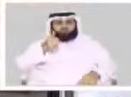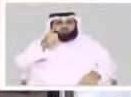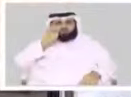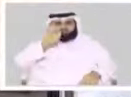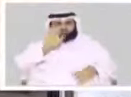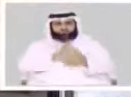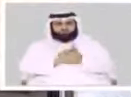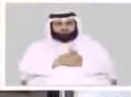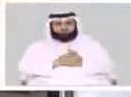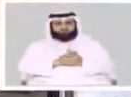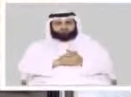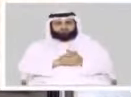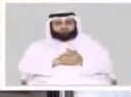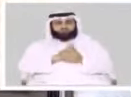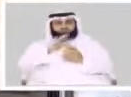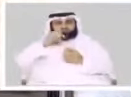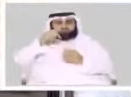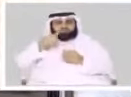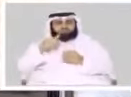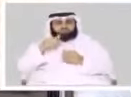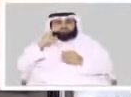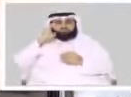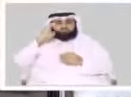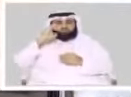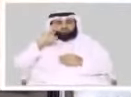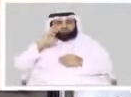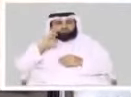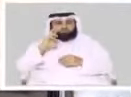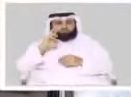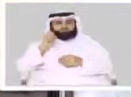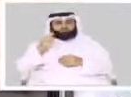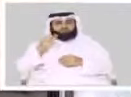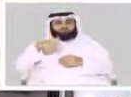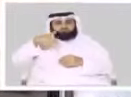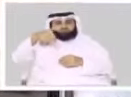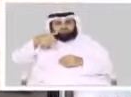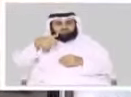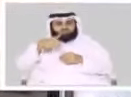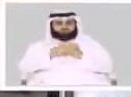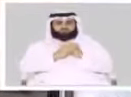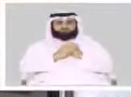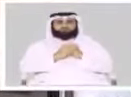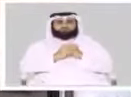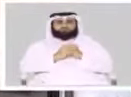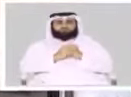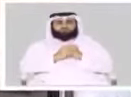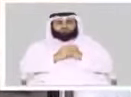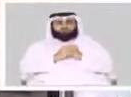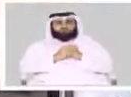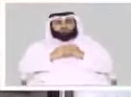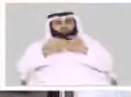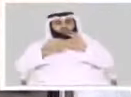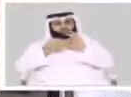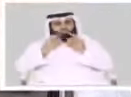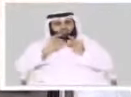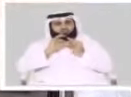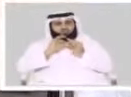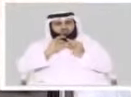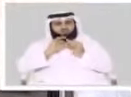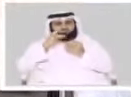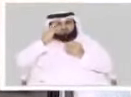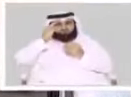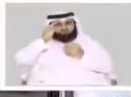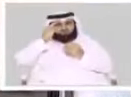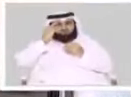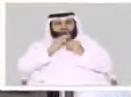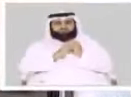اللقاء السادس مع الجزء السادس من كتاب الله عز وجل، برعاية علمية من الجمعية العلمية